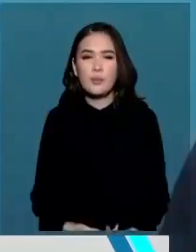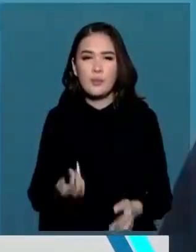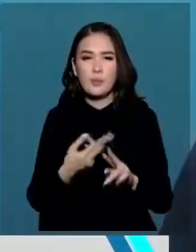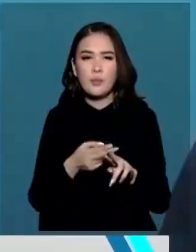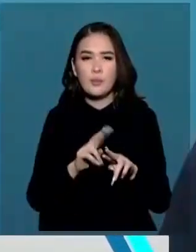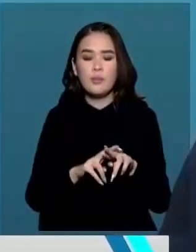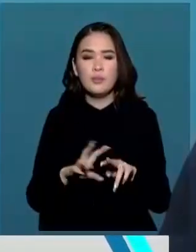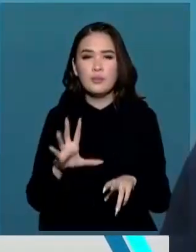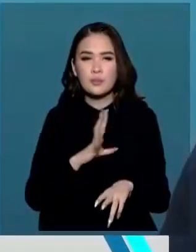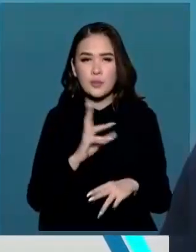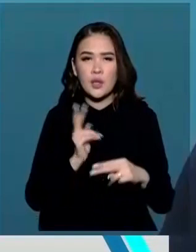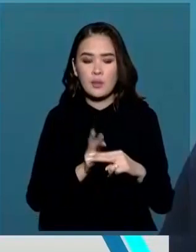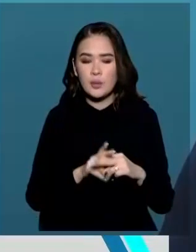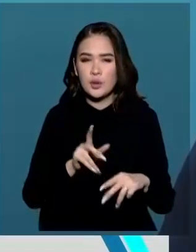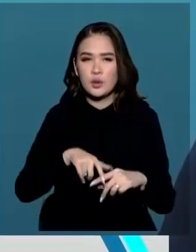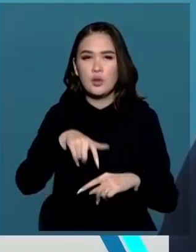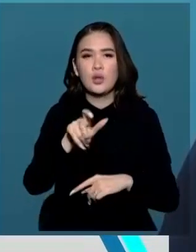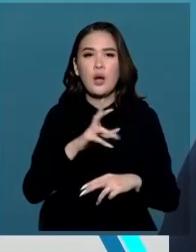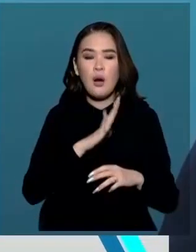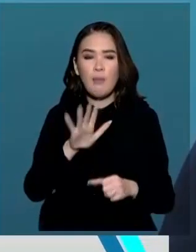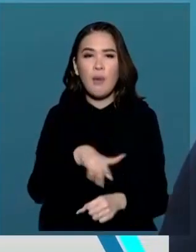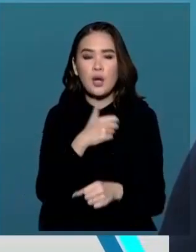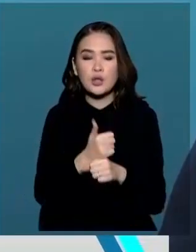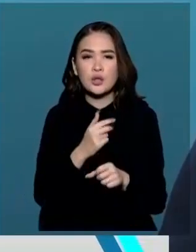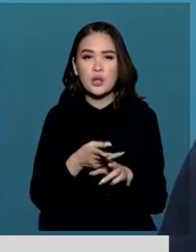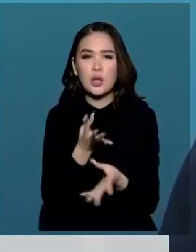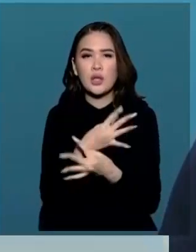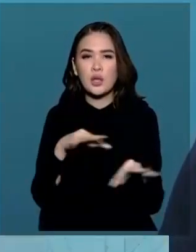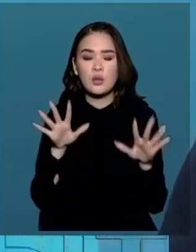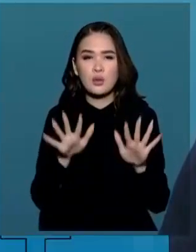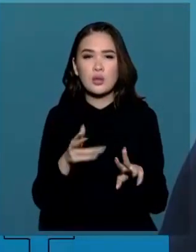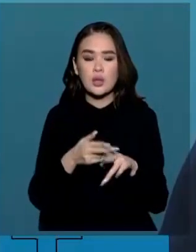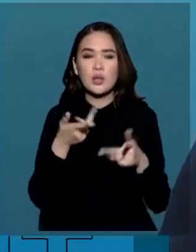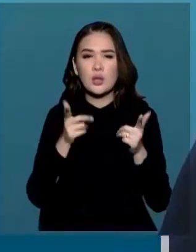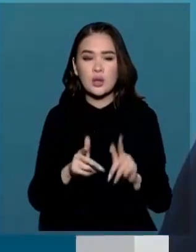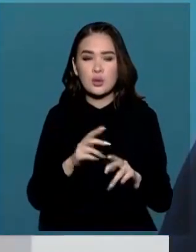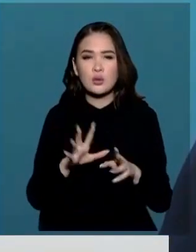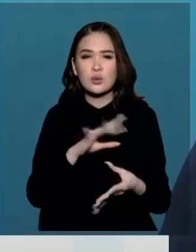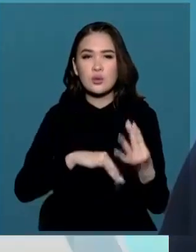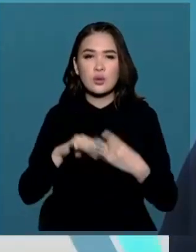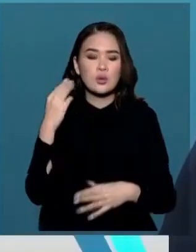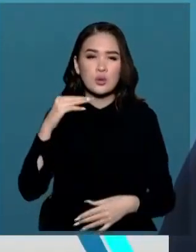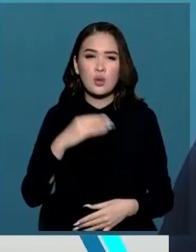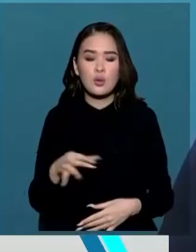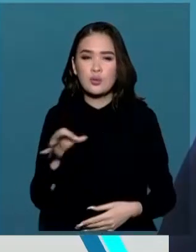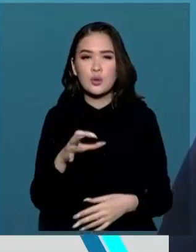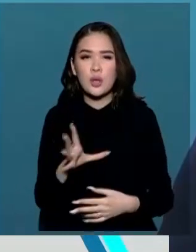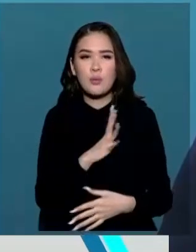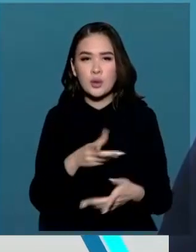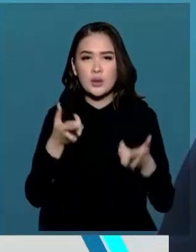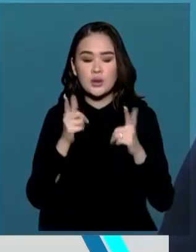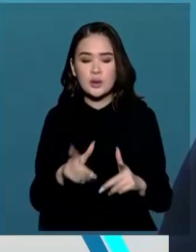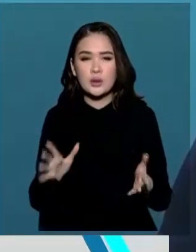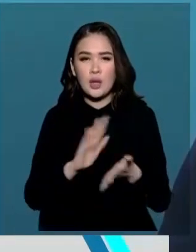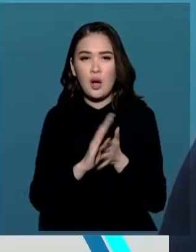Министерствомен, теміржолмен, жаңағы басшылармен, кең орындармен бірге келіссөздер өткізіп, Түркістан облысына көмір жеткізуге төрінде келісімге